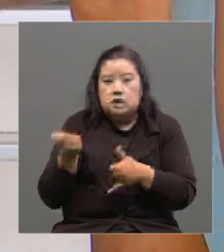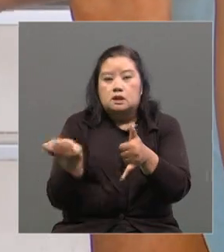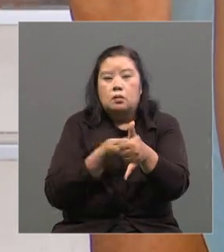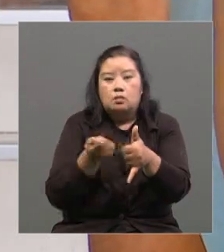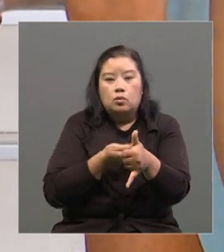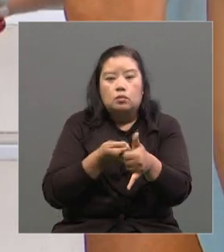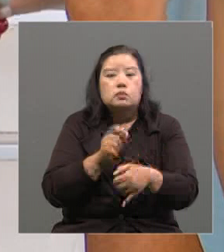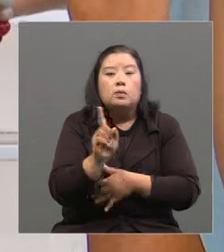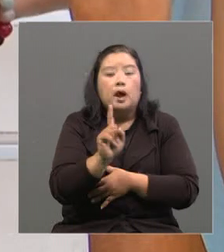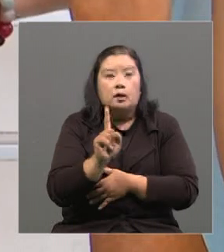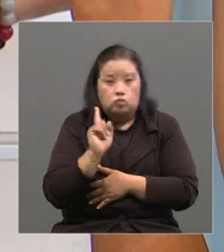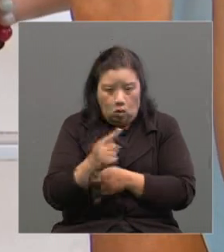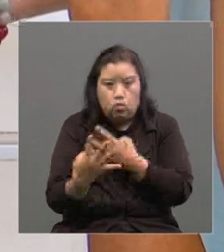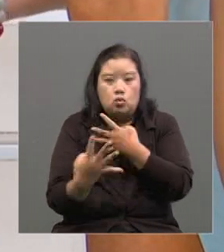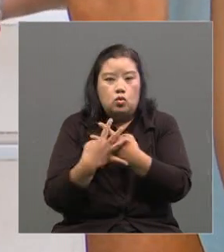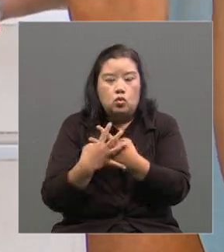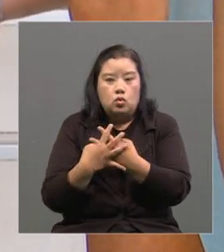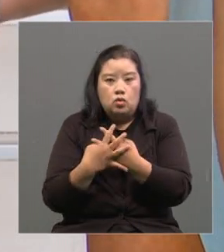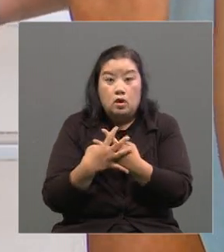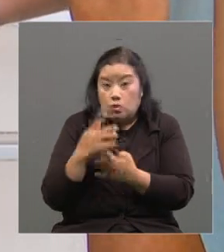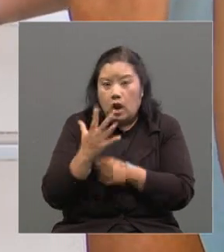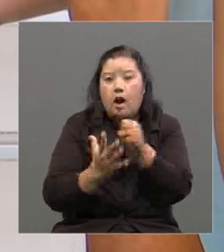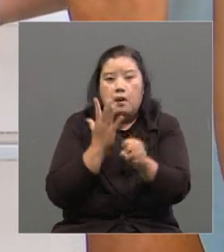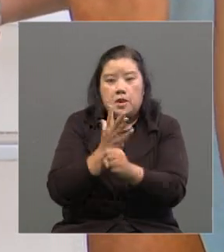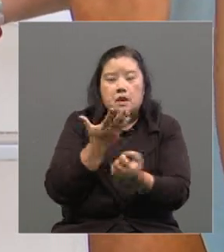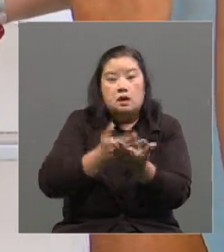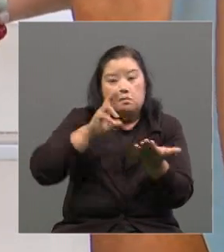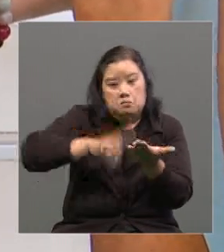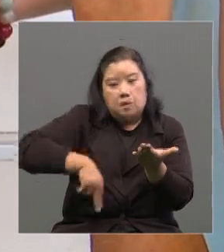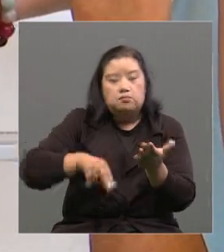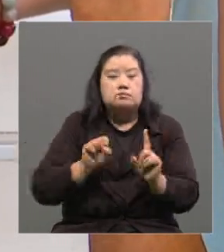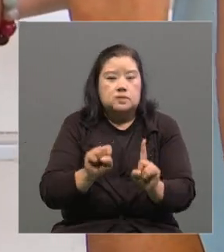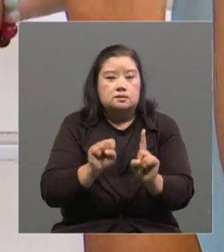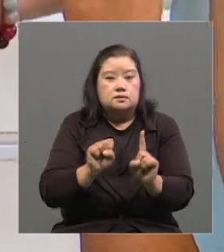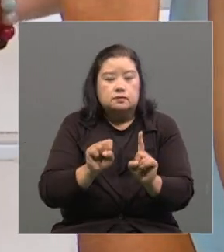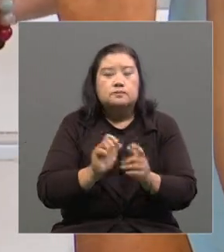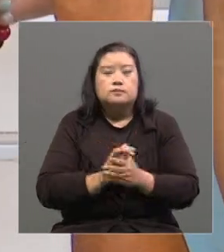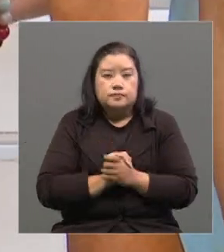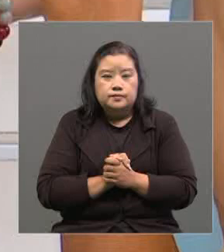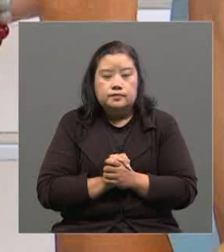ผู้ชมก็คือคุกนะจำคุกไม่เกิน5ปีปรับไม่เกิน100,000 บาทครับ